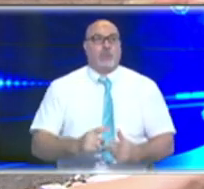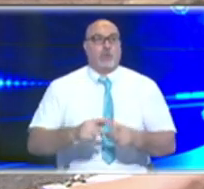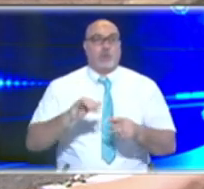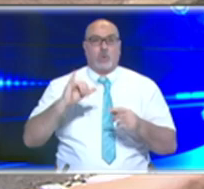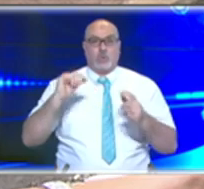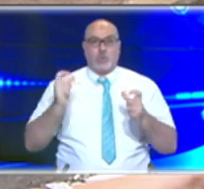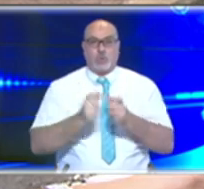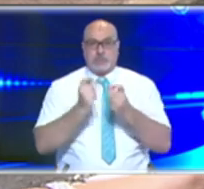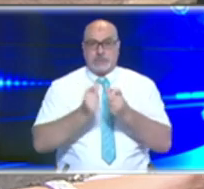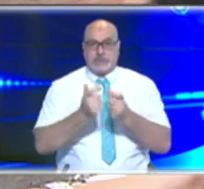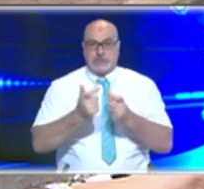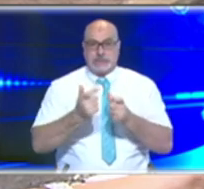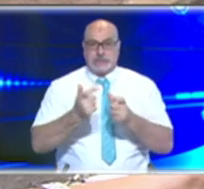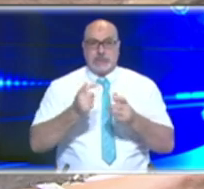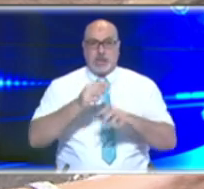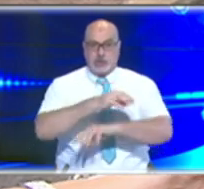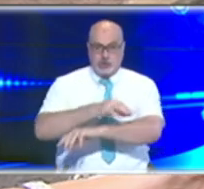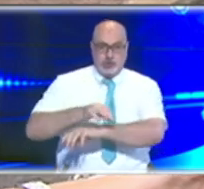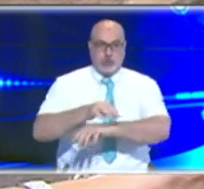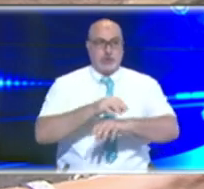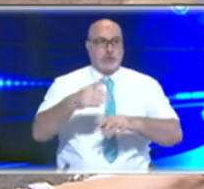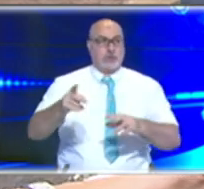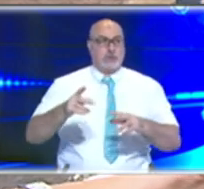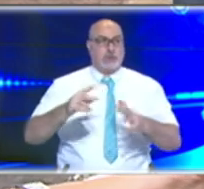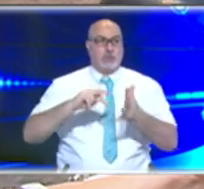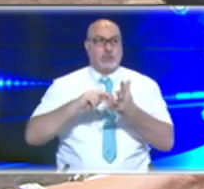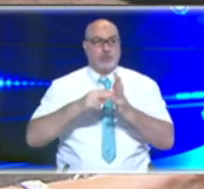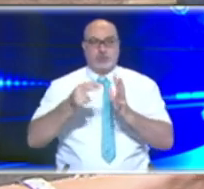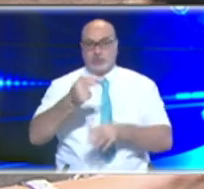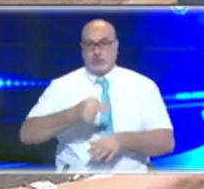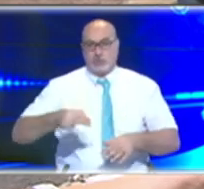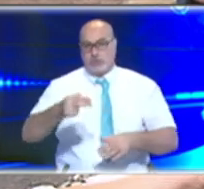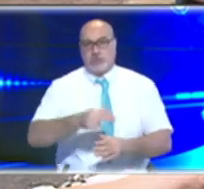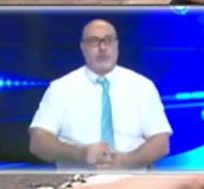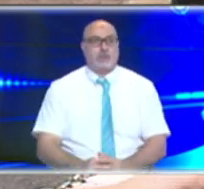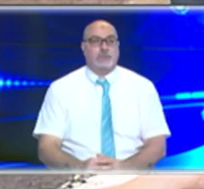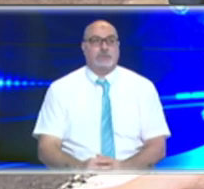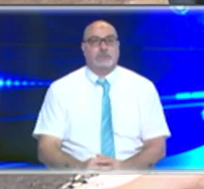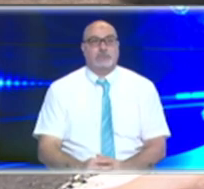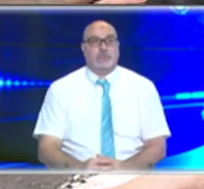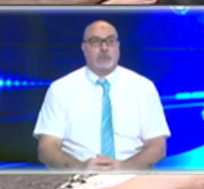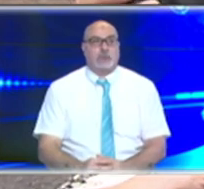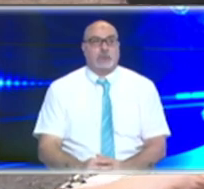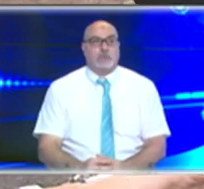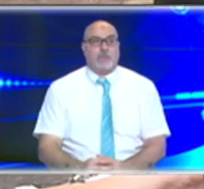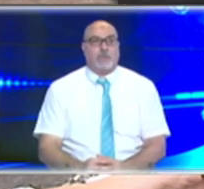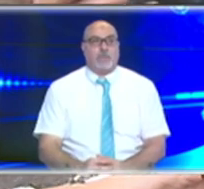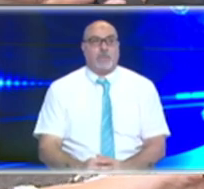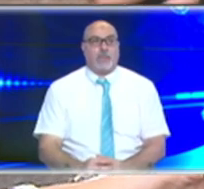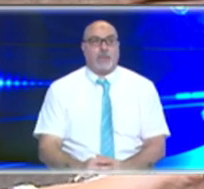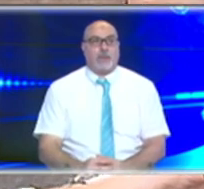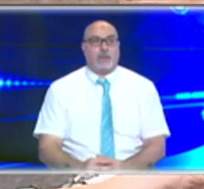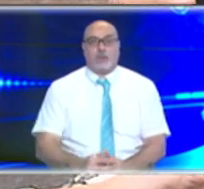الانجاز والمهندسين اللي خطوا فيها في المشاريع الوطنيه والكبرى او الصغرى كذلك، وهذا شيء معروف على كل حال وكتبوا عليه